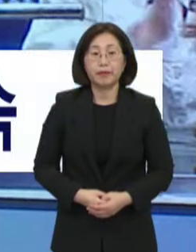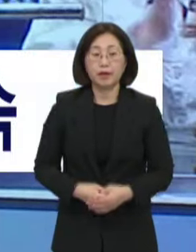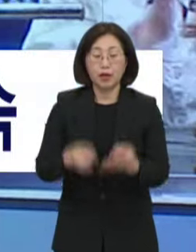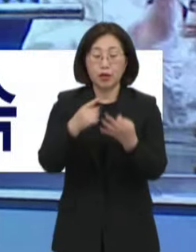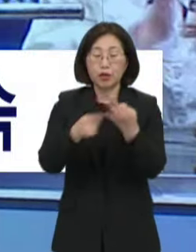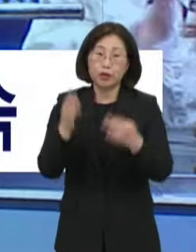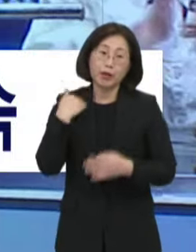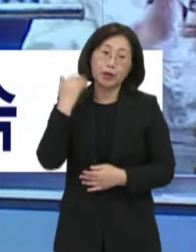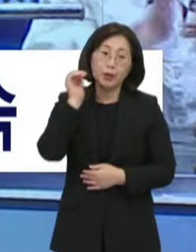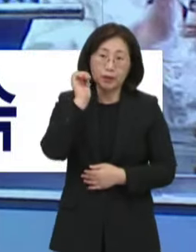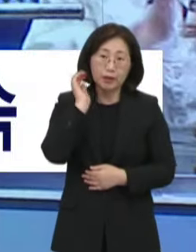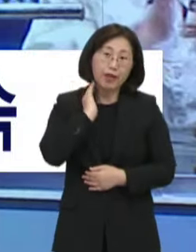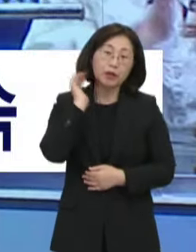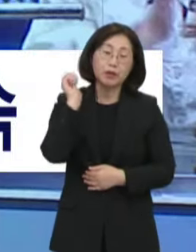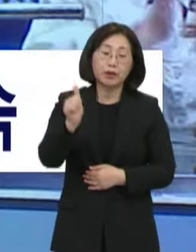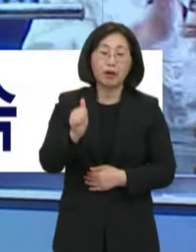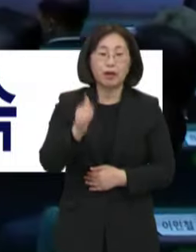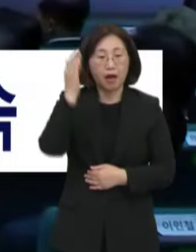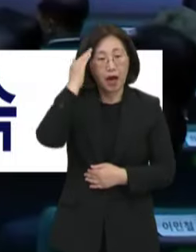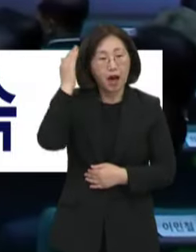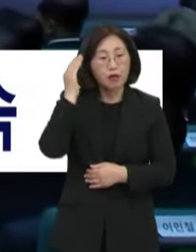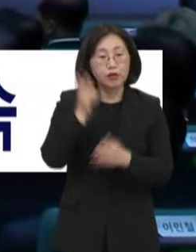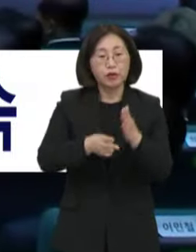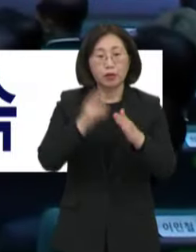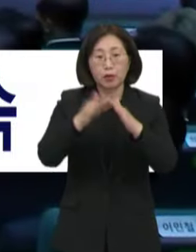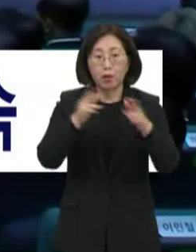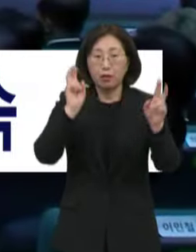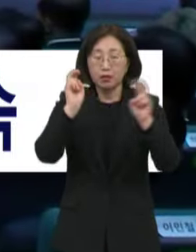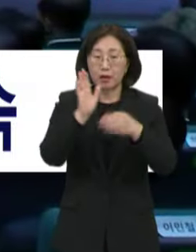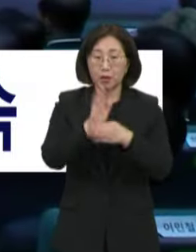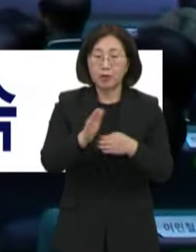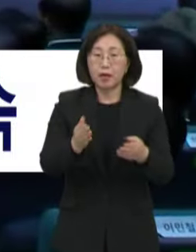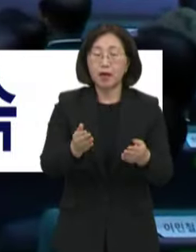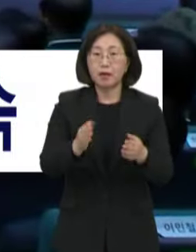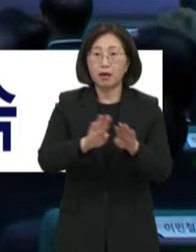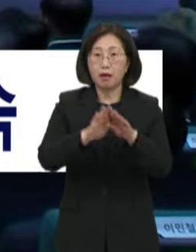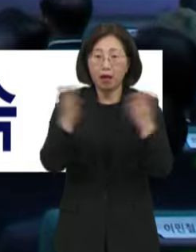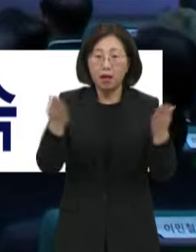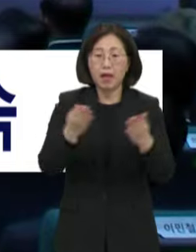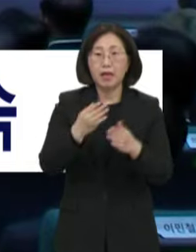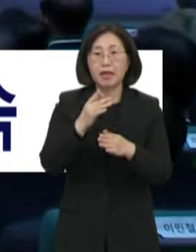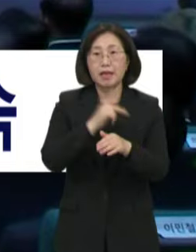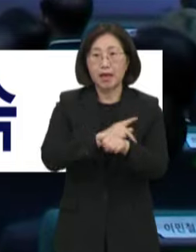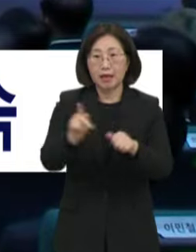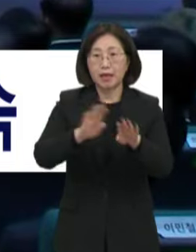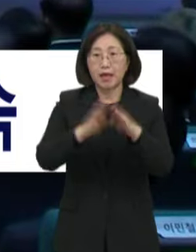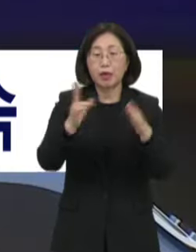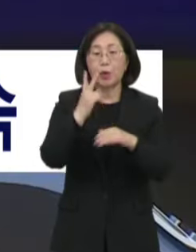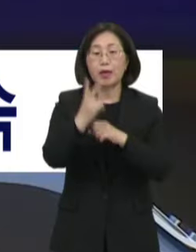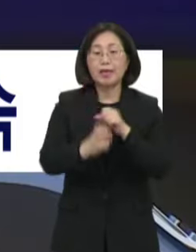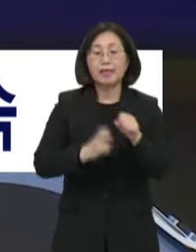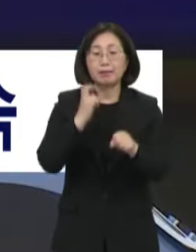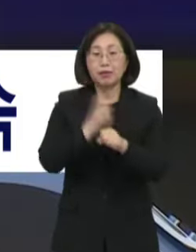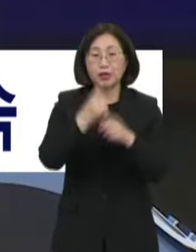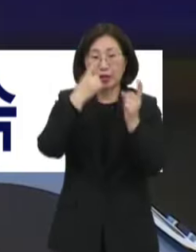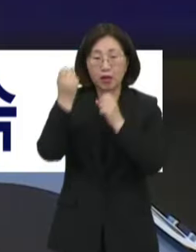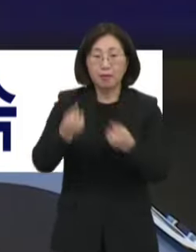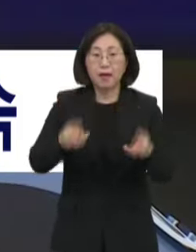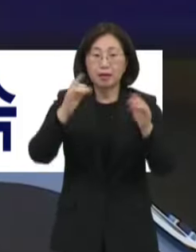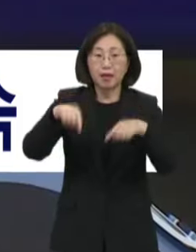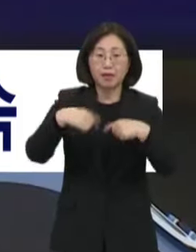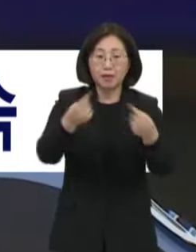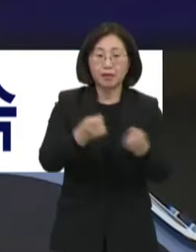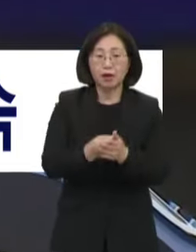윤석열 대통령이 대전 한국철도공사 본사에서 열린 KTX 개통 20주년 기념식에 참석해